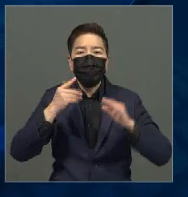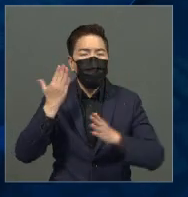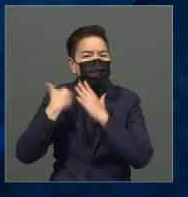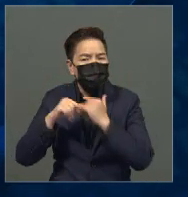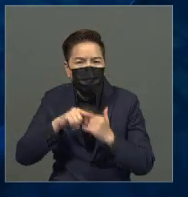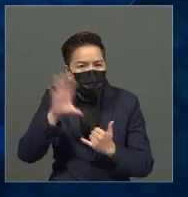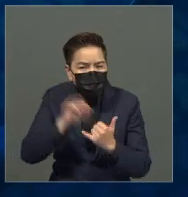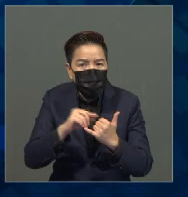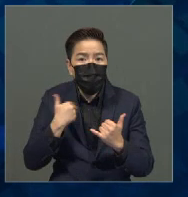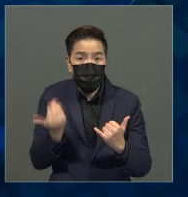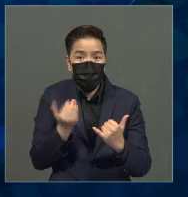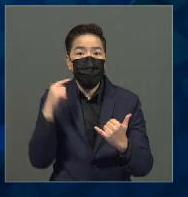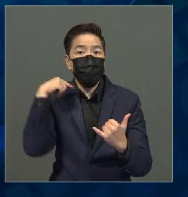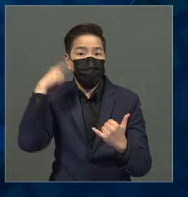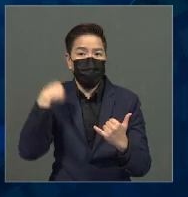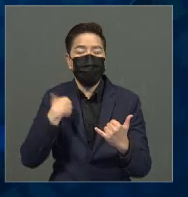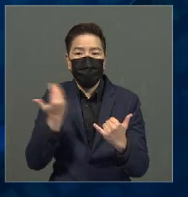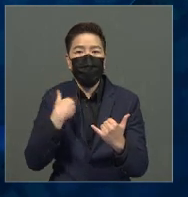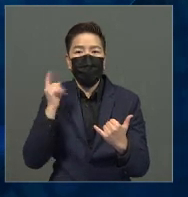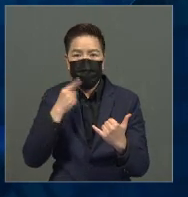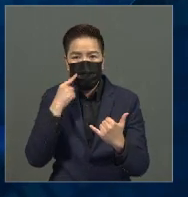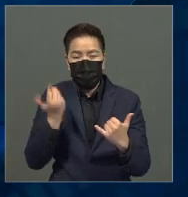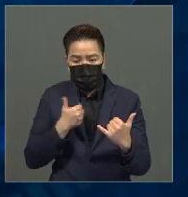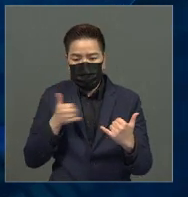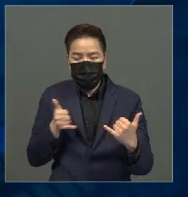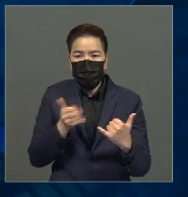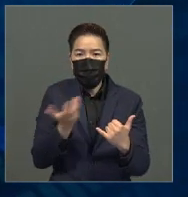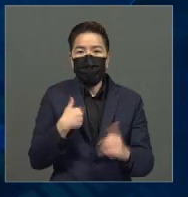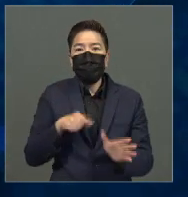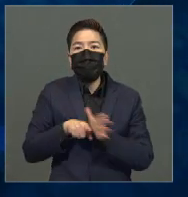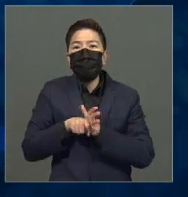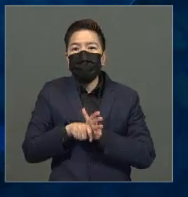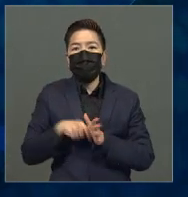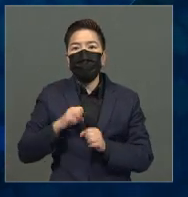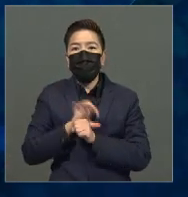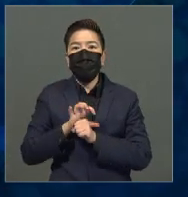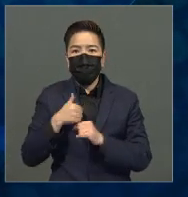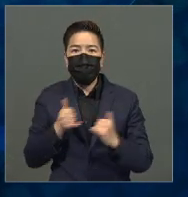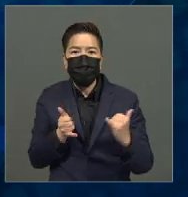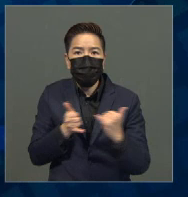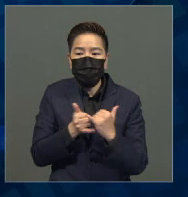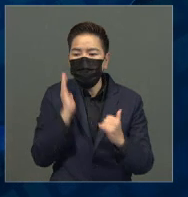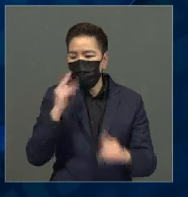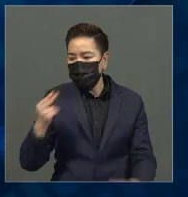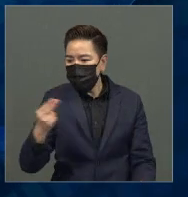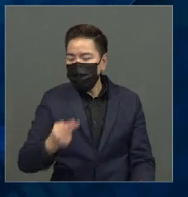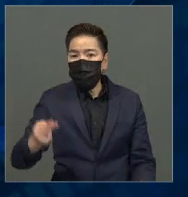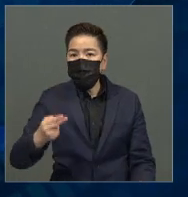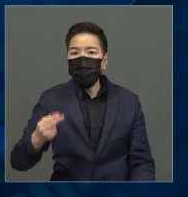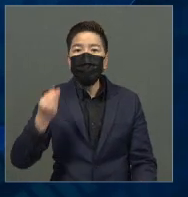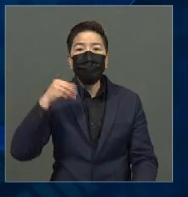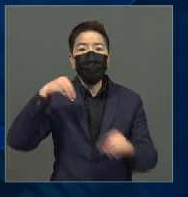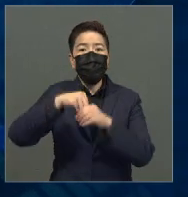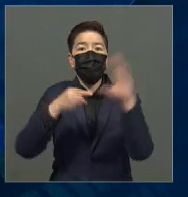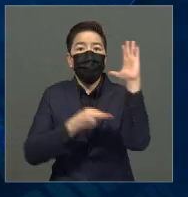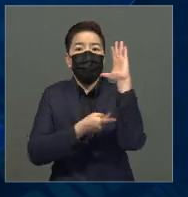ประวัติที่ลูกสาวมีรายงานเป็นผู้ติดเชื้อนะคะแล้วก็มีการสัมผัสใกล้ชิดกับหลานชายซึ่งเดินทางกลับ